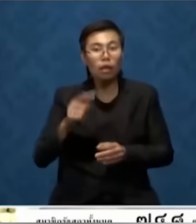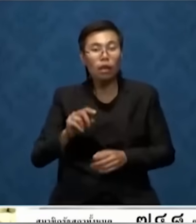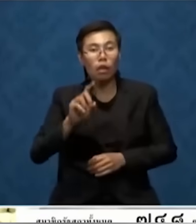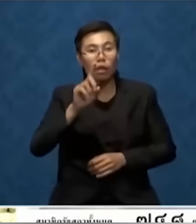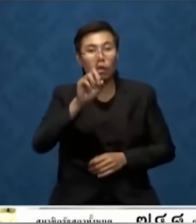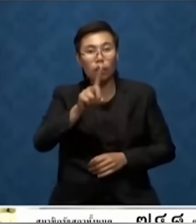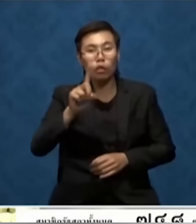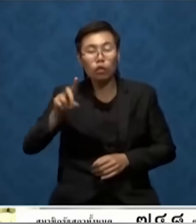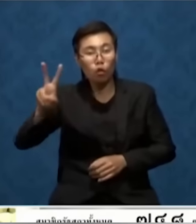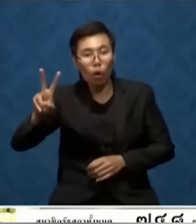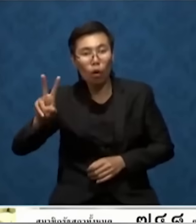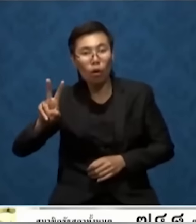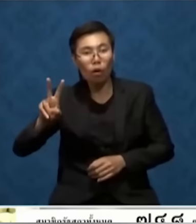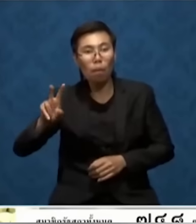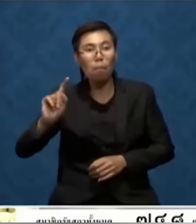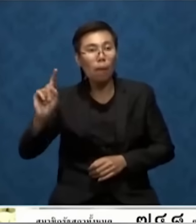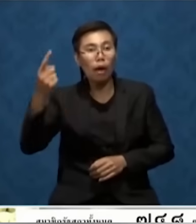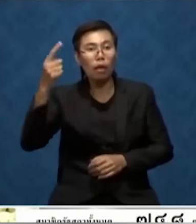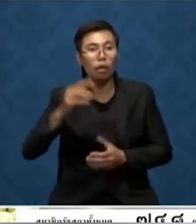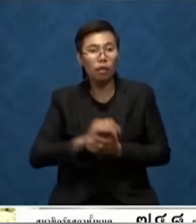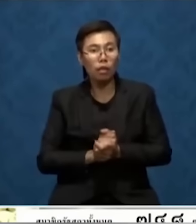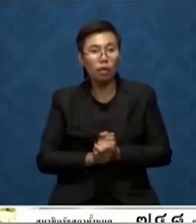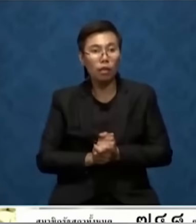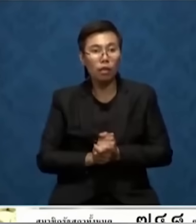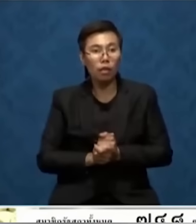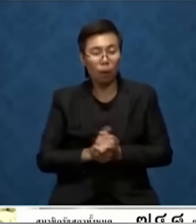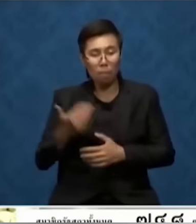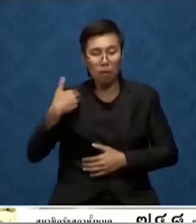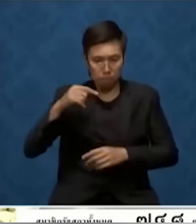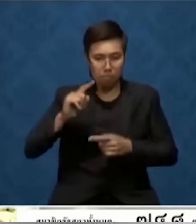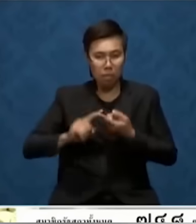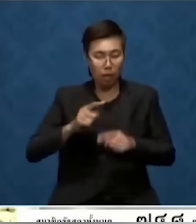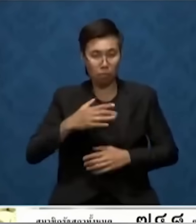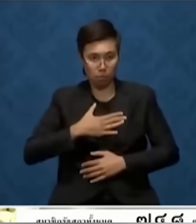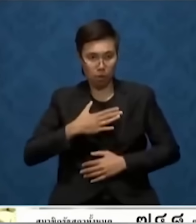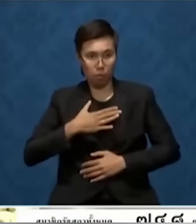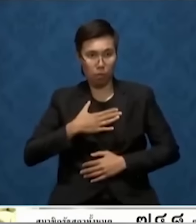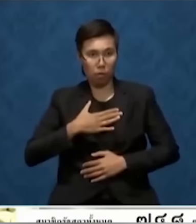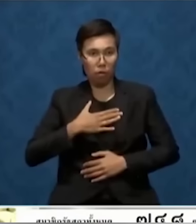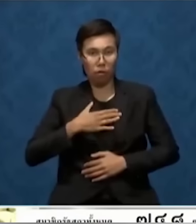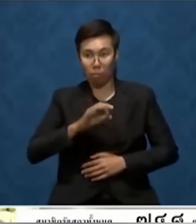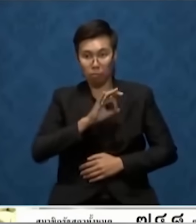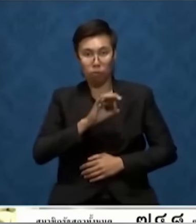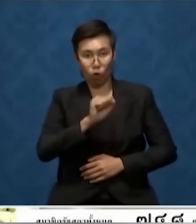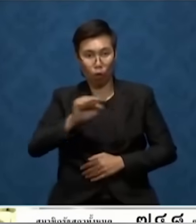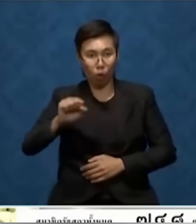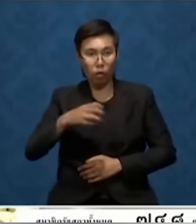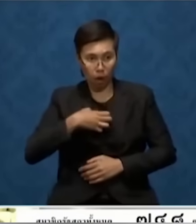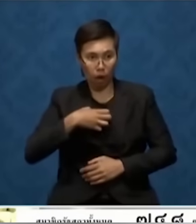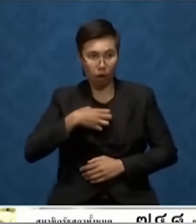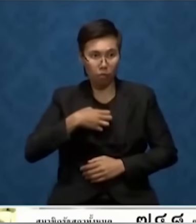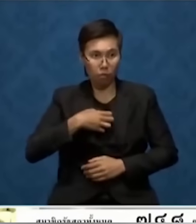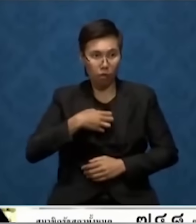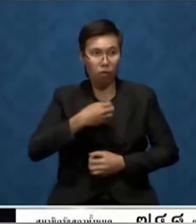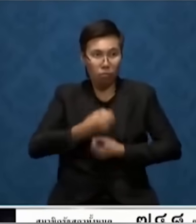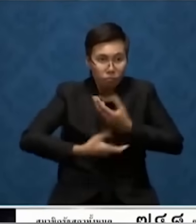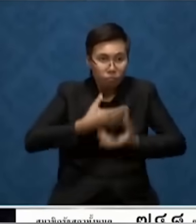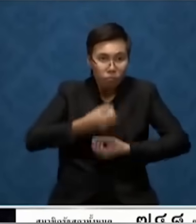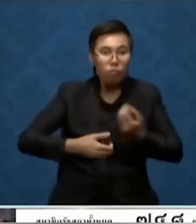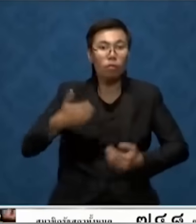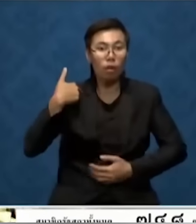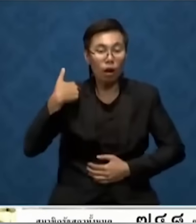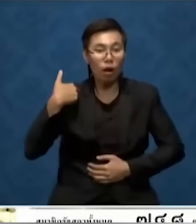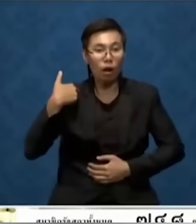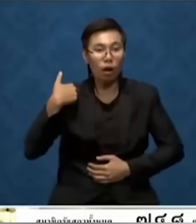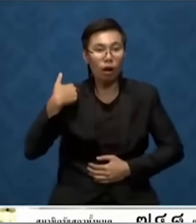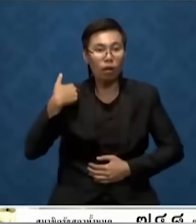ามั้ยฮะ ท่าน ถ้าเอาเดี๋ยวผมเดี๋ยวมีเพื่อนสมาชิกผมอยากจะแจมเรื่องนี้อย่างมากนะครับเอามั้ยผมถามผ่านท่านประธานเอ